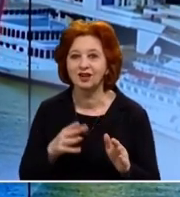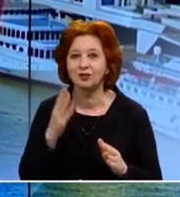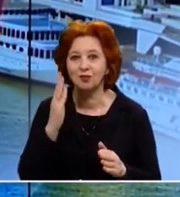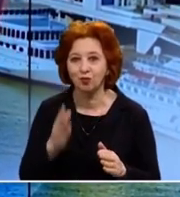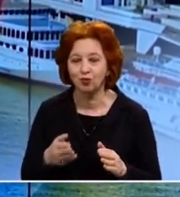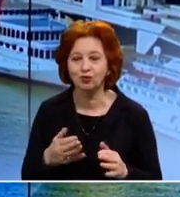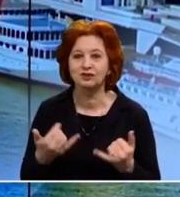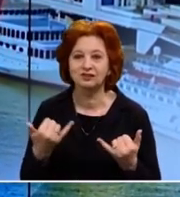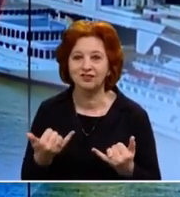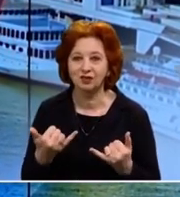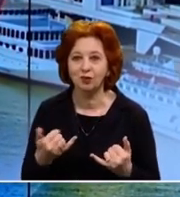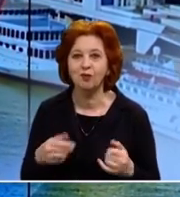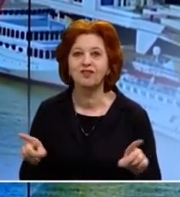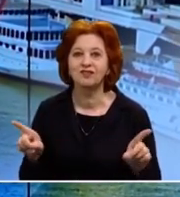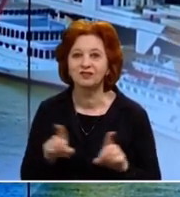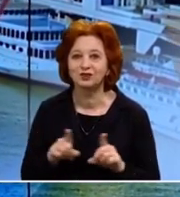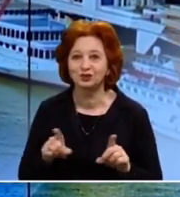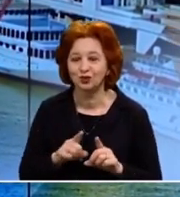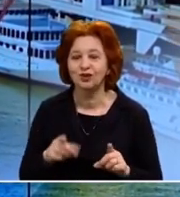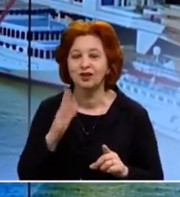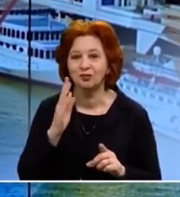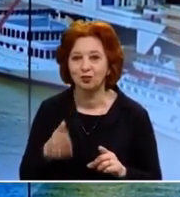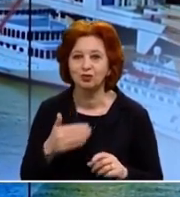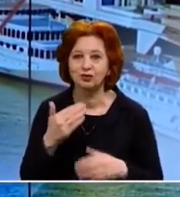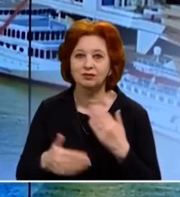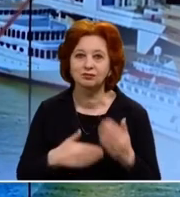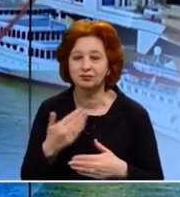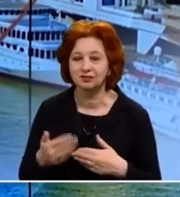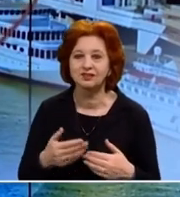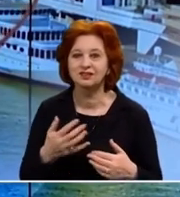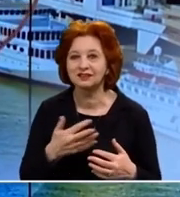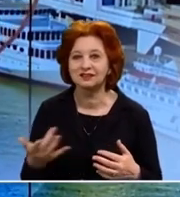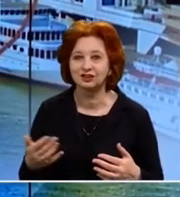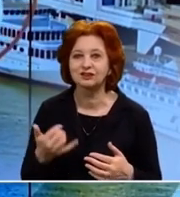уникальную вещь мы решили подарить одному из вас. Все, как всегда, просто звонить по номеру 201-79-00.